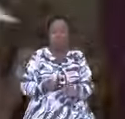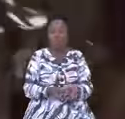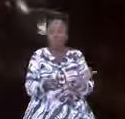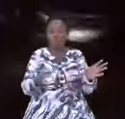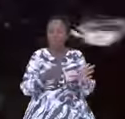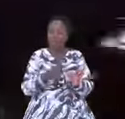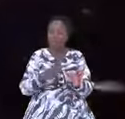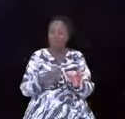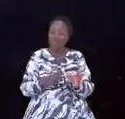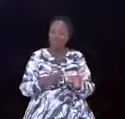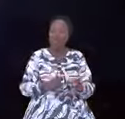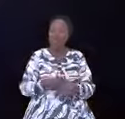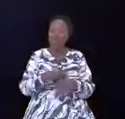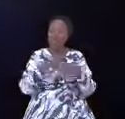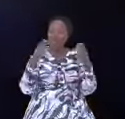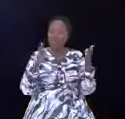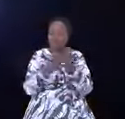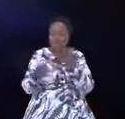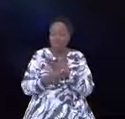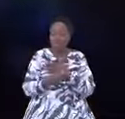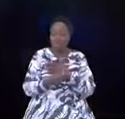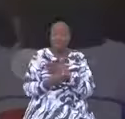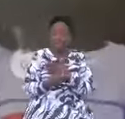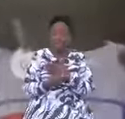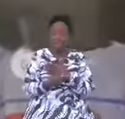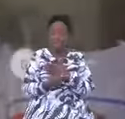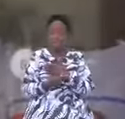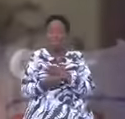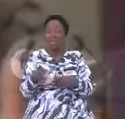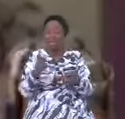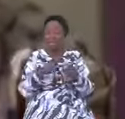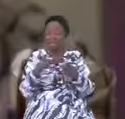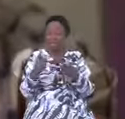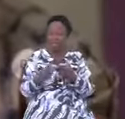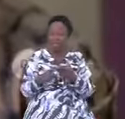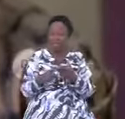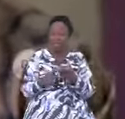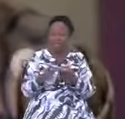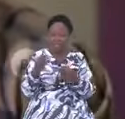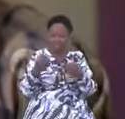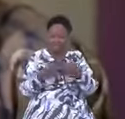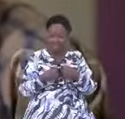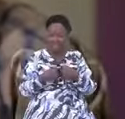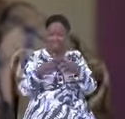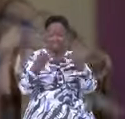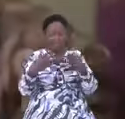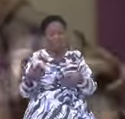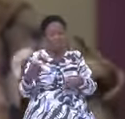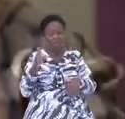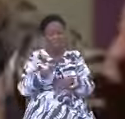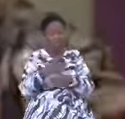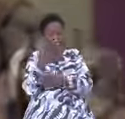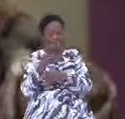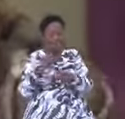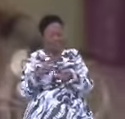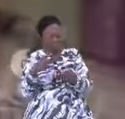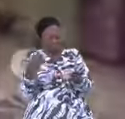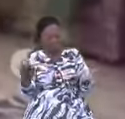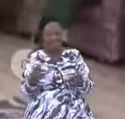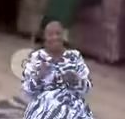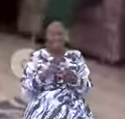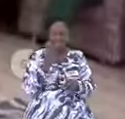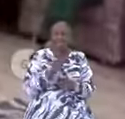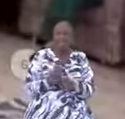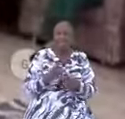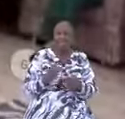christ j'étais au bureau j'avais beaucoup à faire au bureau mais d'une manière et un sont connectés à